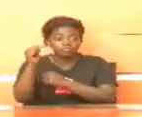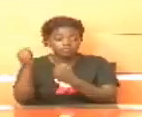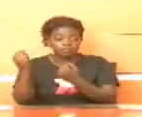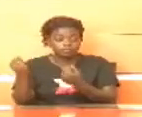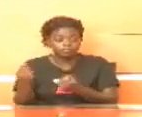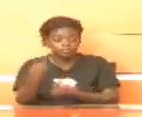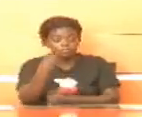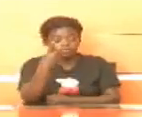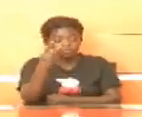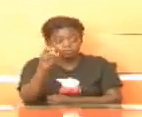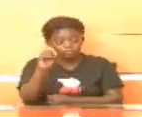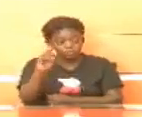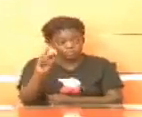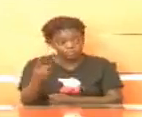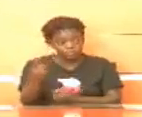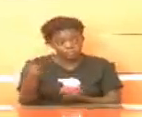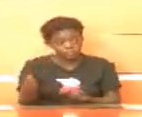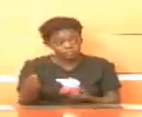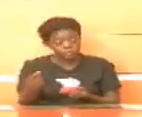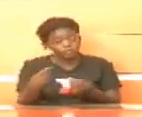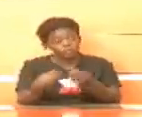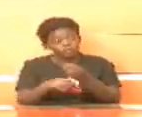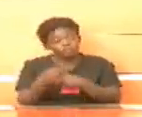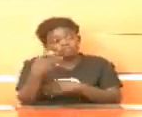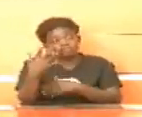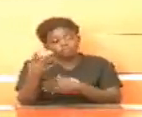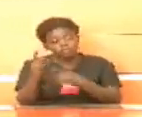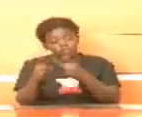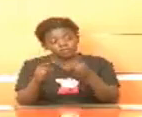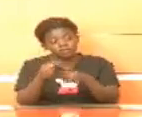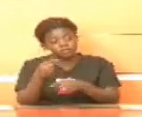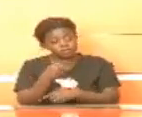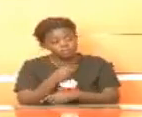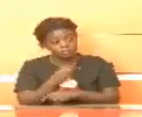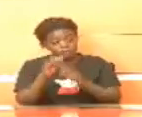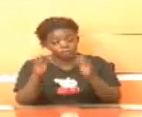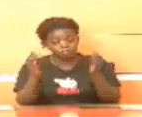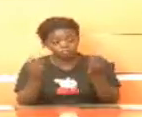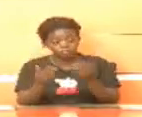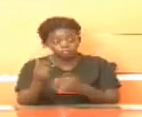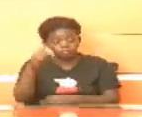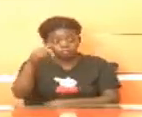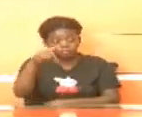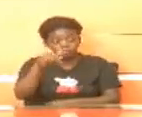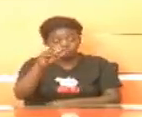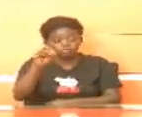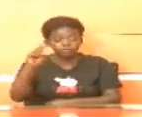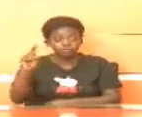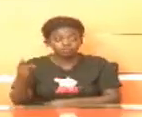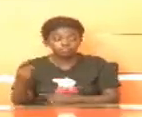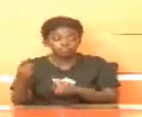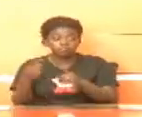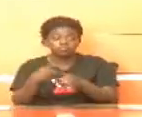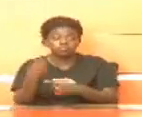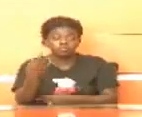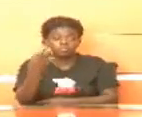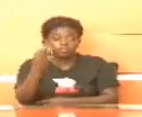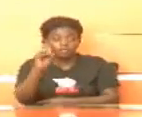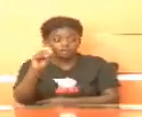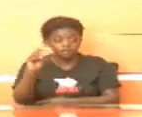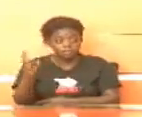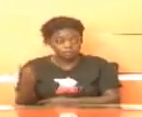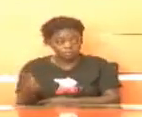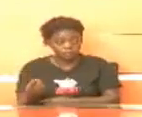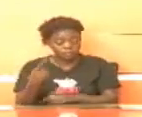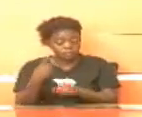12 kwebadde nga kati batunda 5,000 nga ne manga d'ekisero kituuse ku 70,000 okuva ku 3 kwekibadde. Wabeerawo